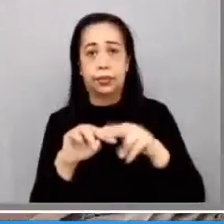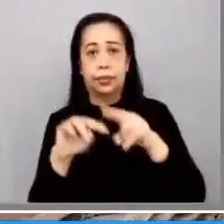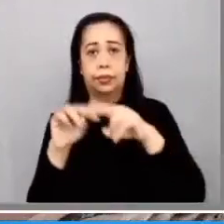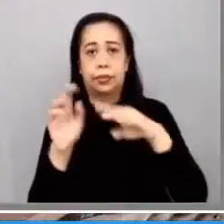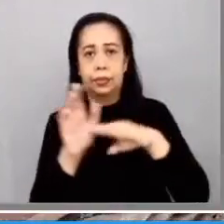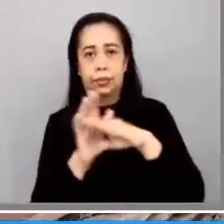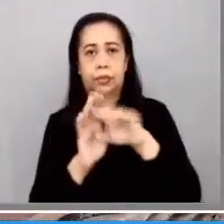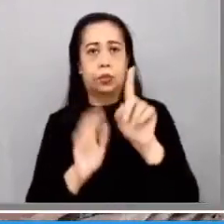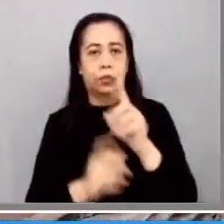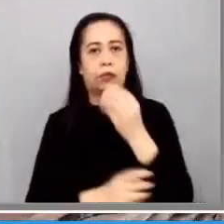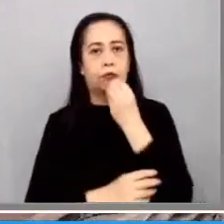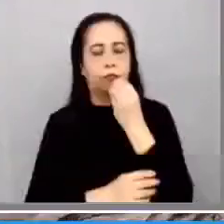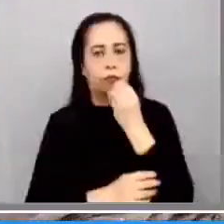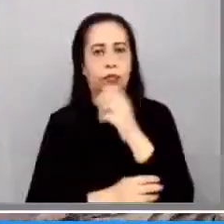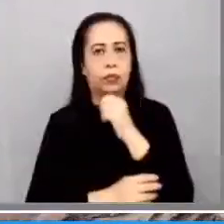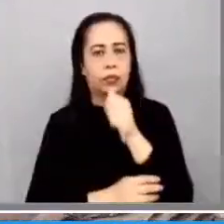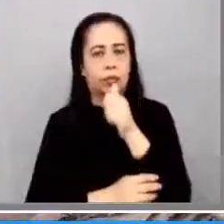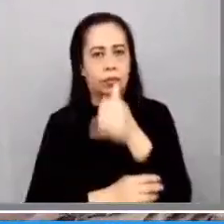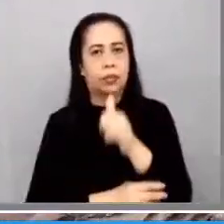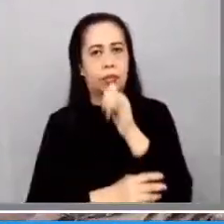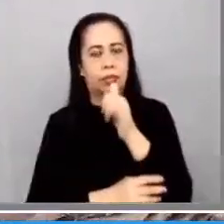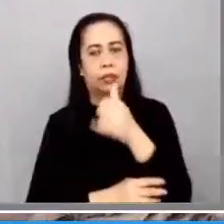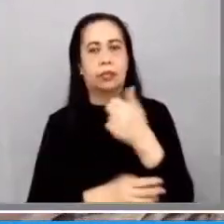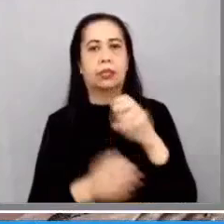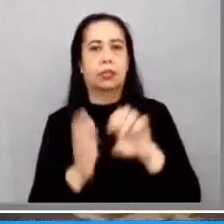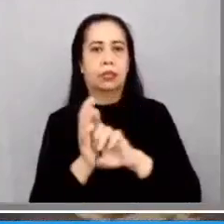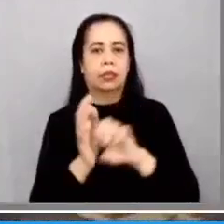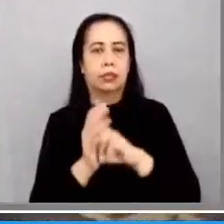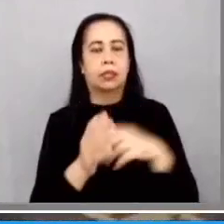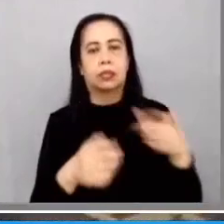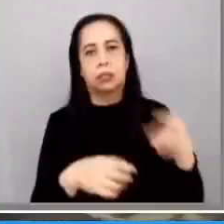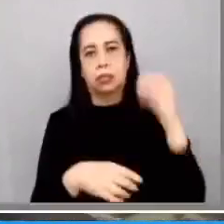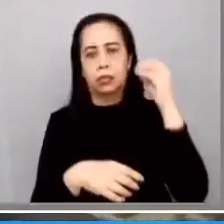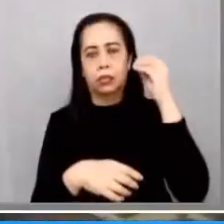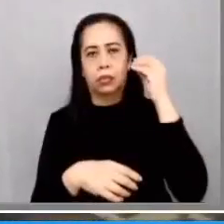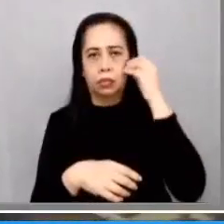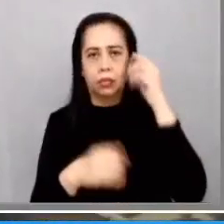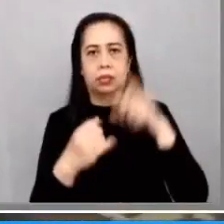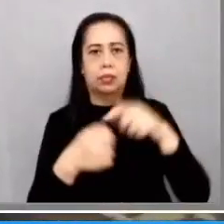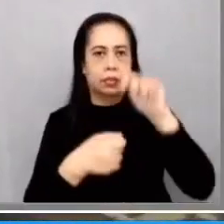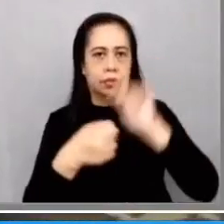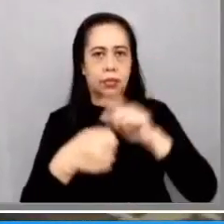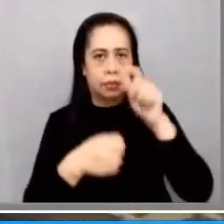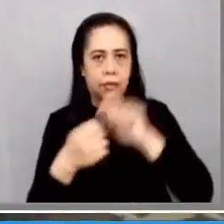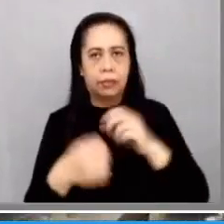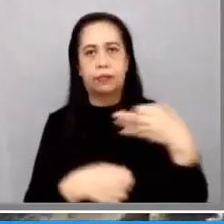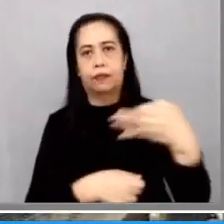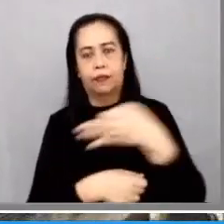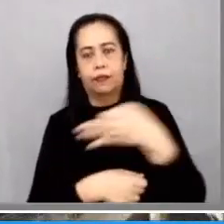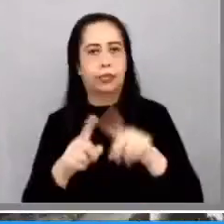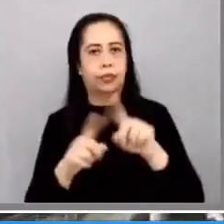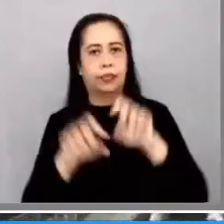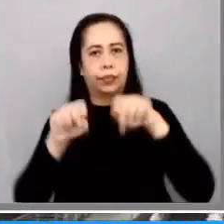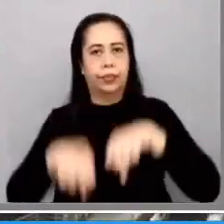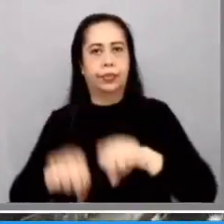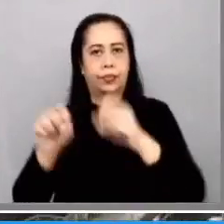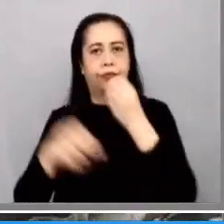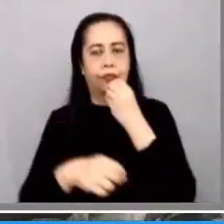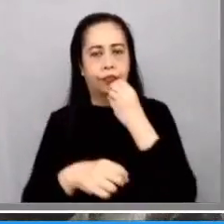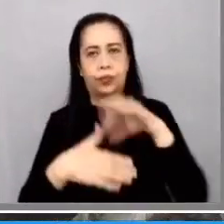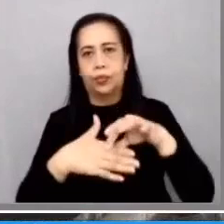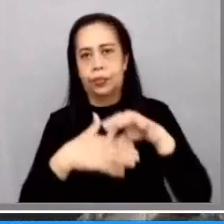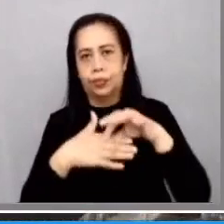and non-alcoholic beverages gaya po ng sibuyas, saging, isda at iba pang seafood, karne at